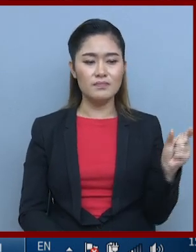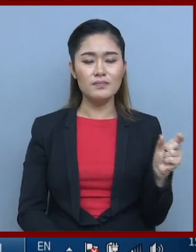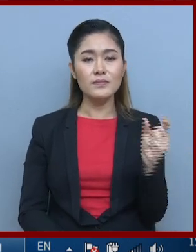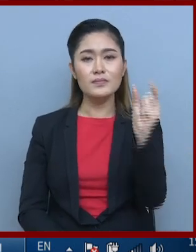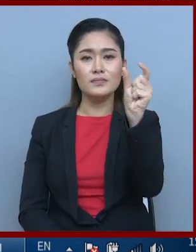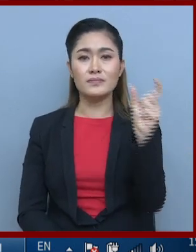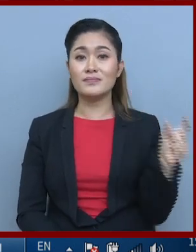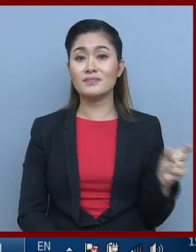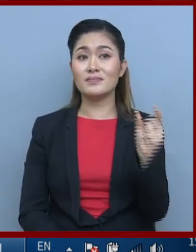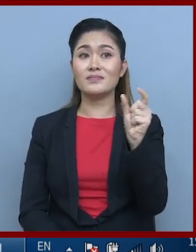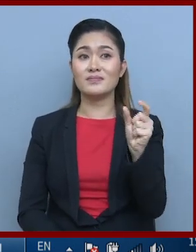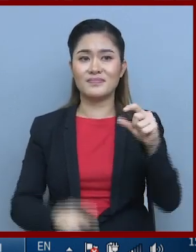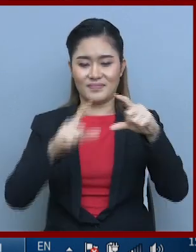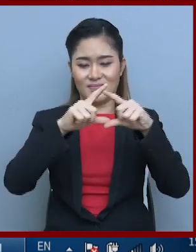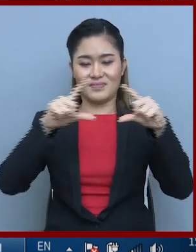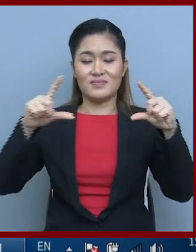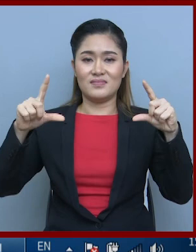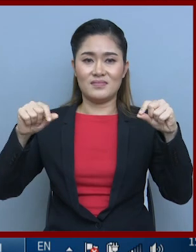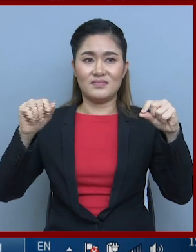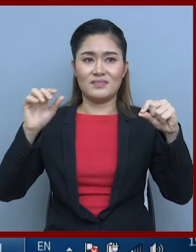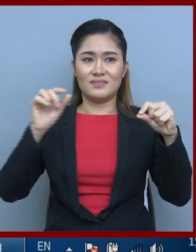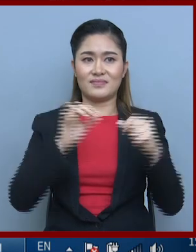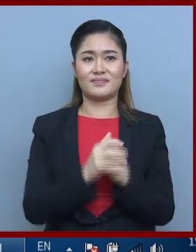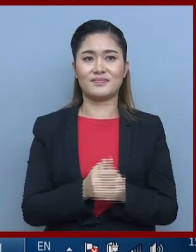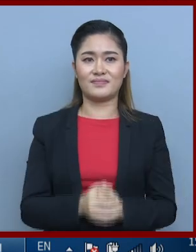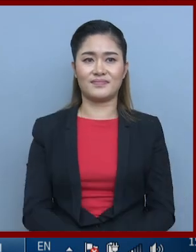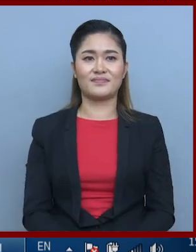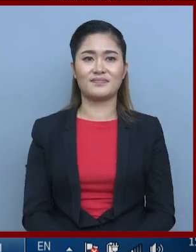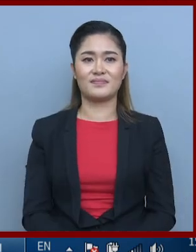ไรสักก่อน SS Panel ก่อนนะ